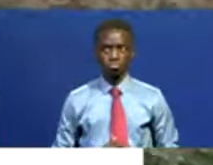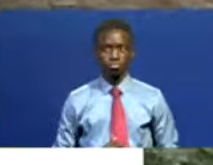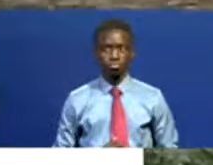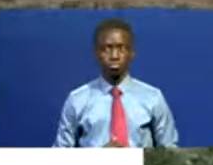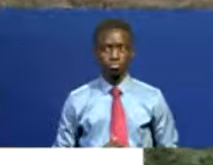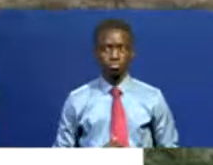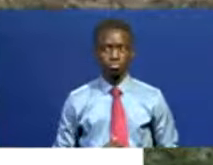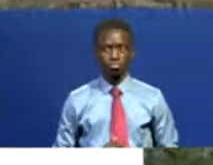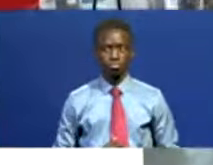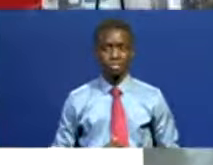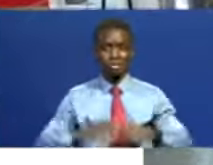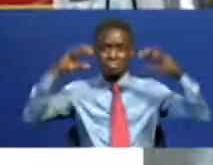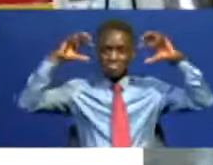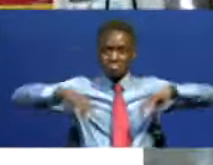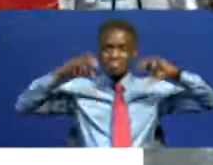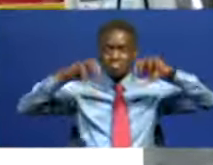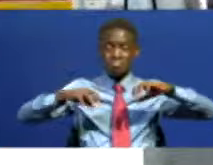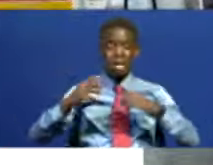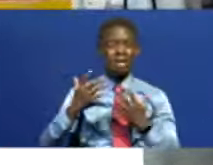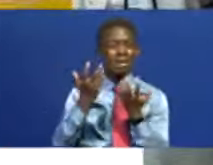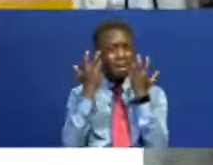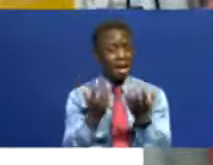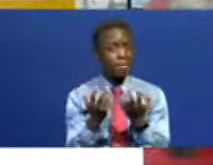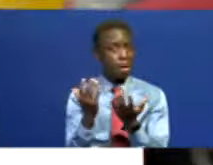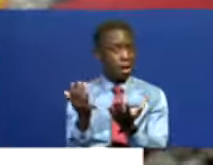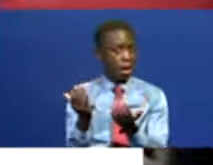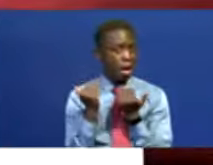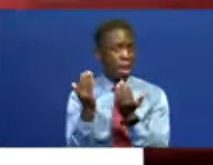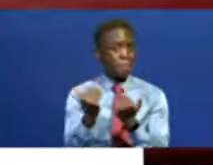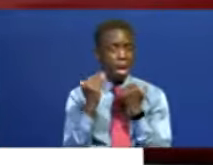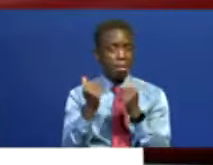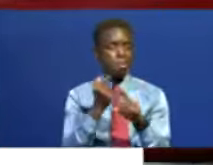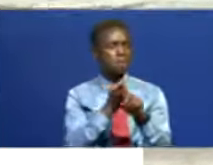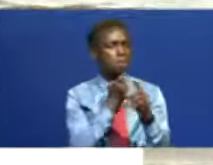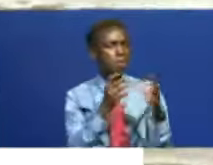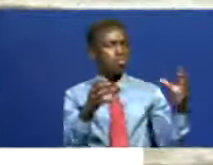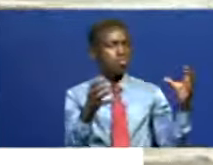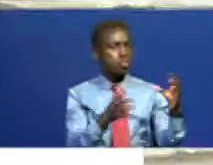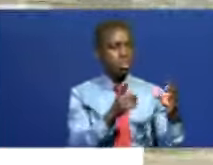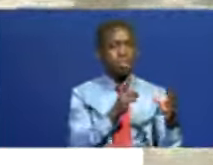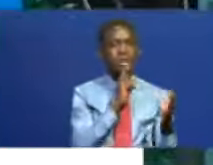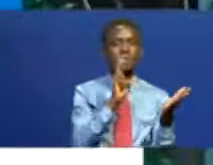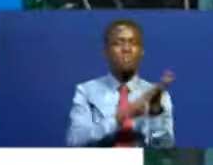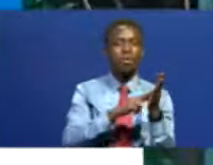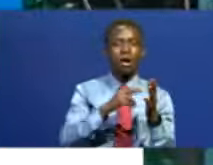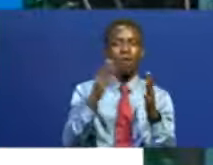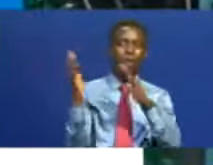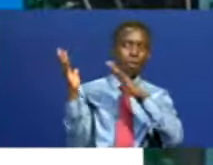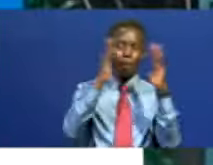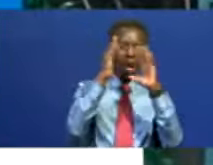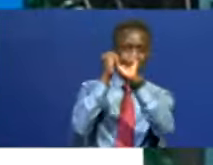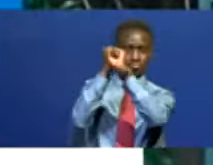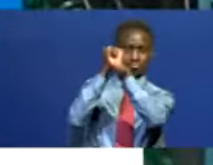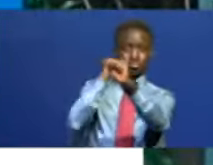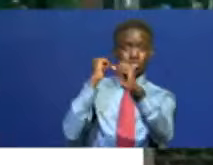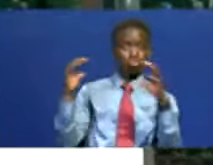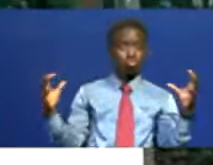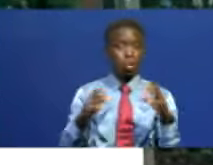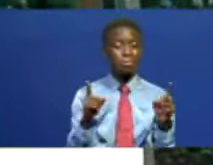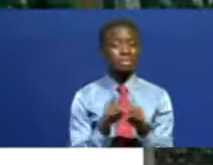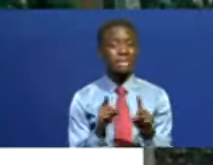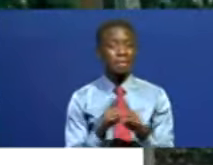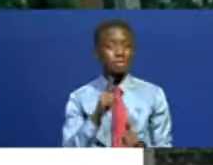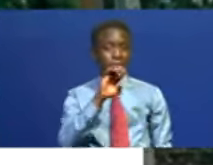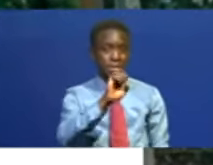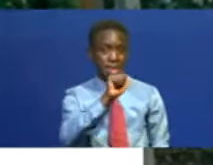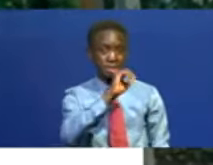Mvua ya Elnino inazidi kubisha hodi kwa mujibu wa idara ya utabiri wa hali ya hewa. Hata hivyo, tume ya maadili na kupambana na